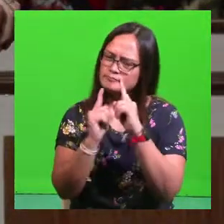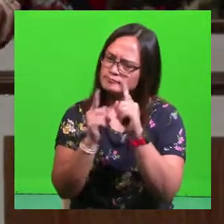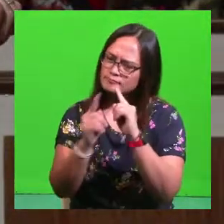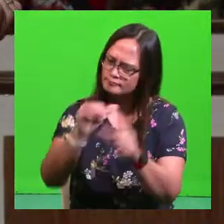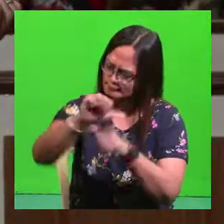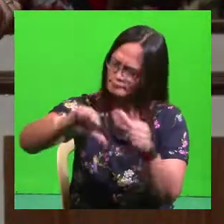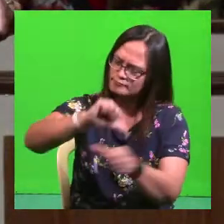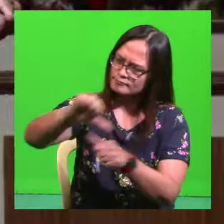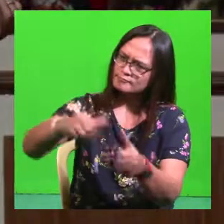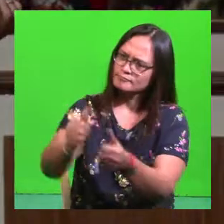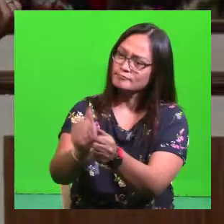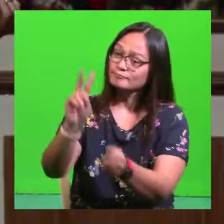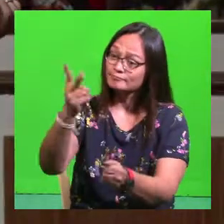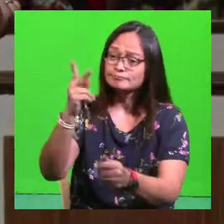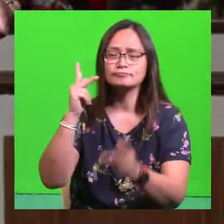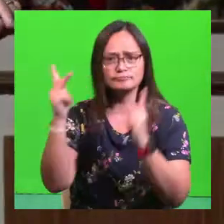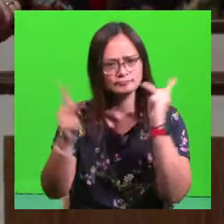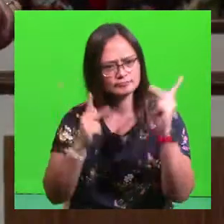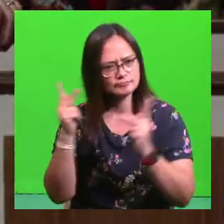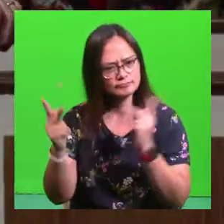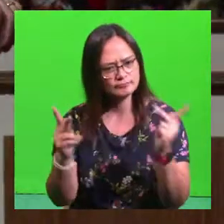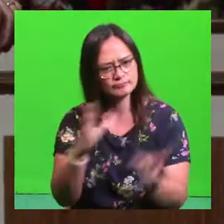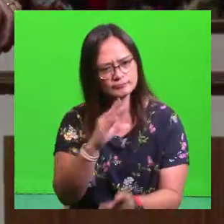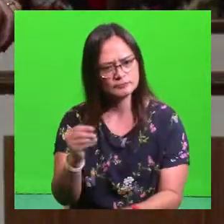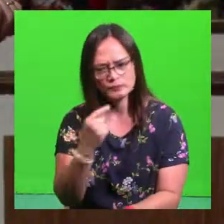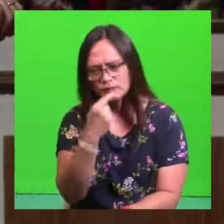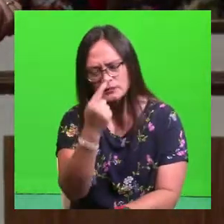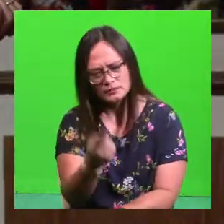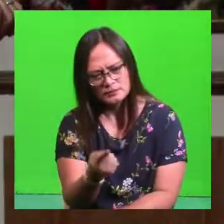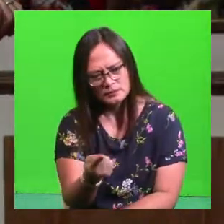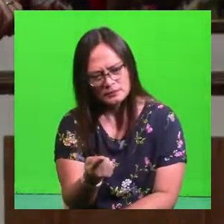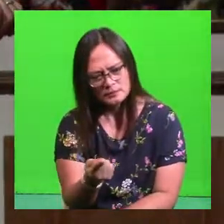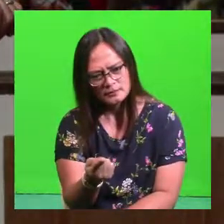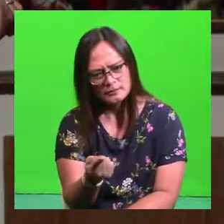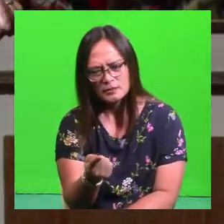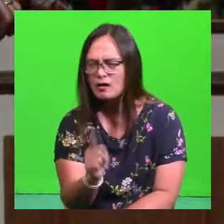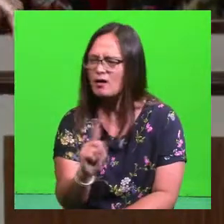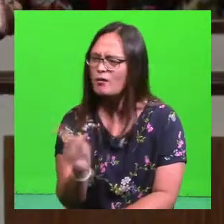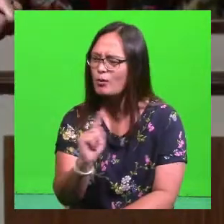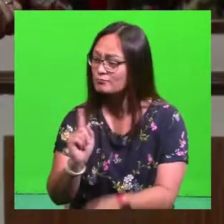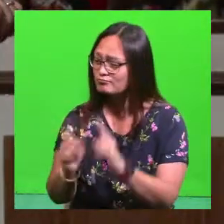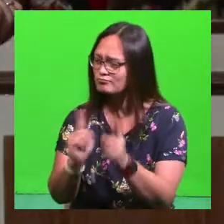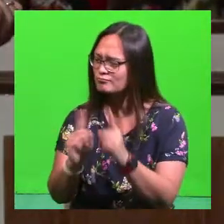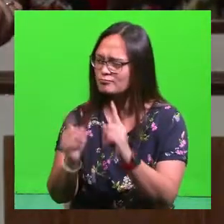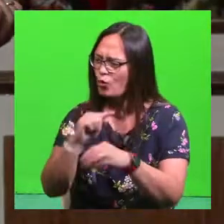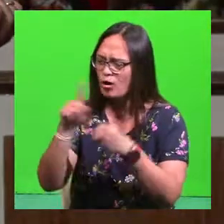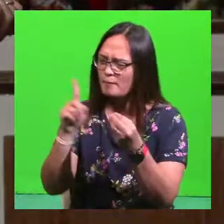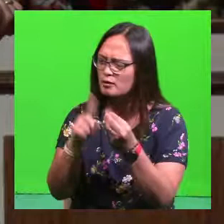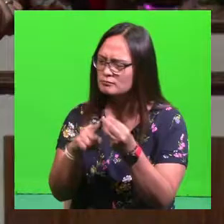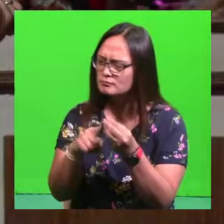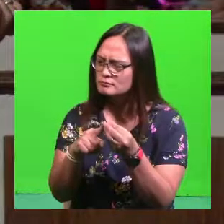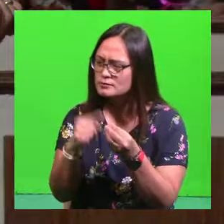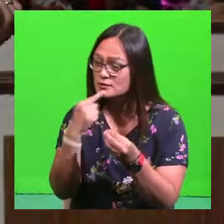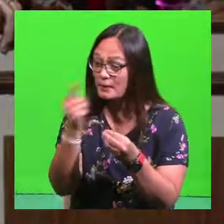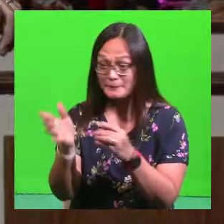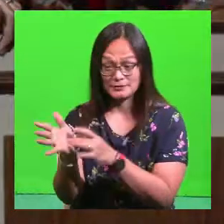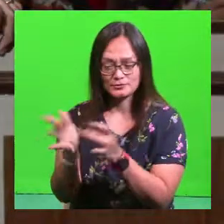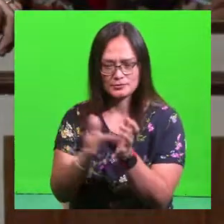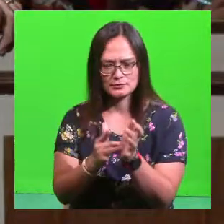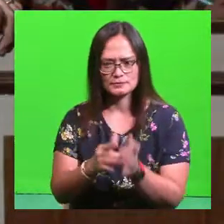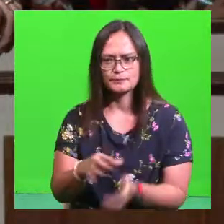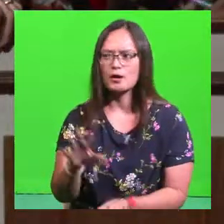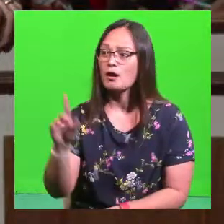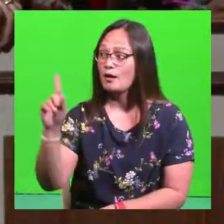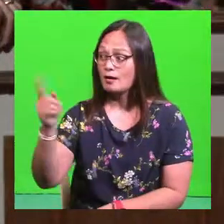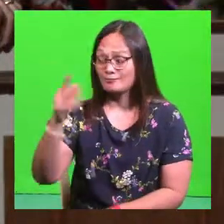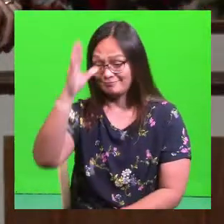At sabi ng Panginoon sa kanila, ay ano bang pinag-uusapan ninyo? Ang sagot ng isa, ikaw ba eh, ngayon